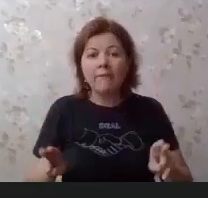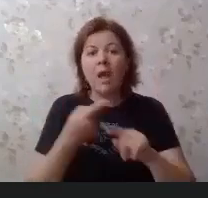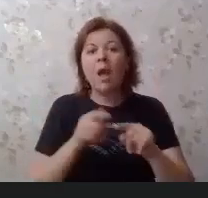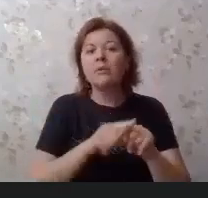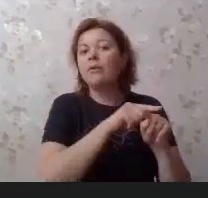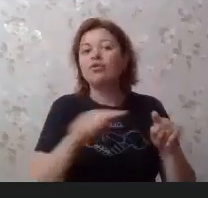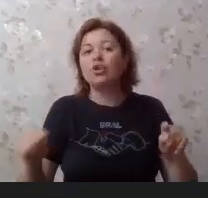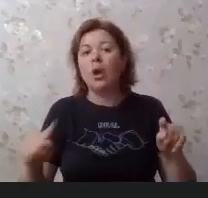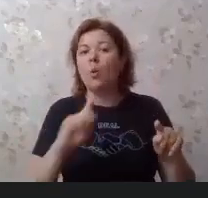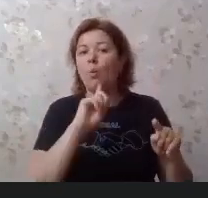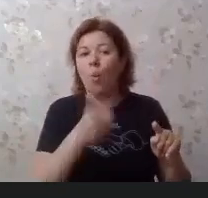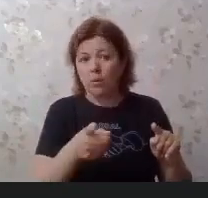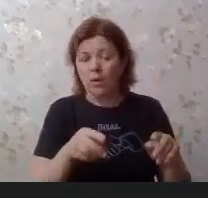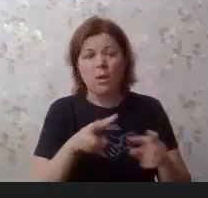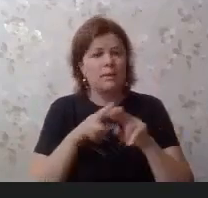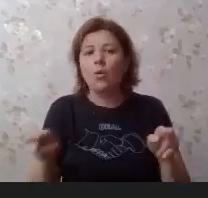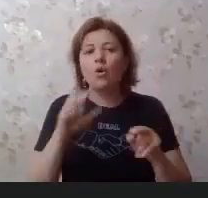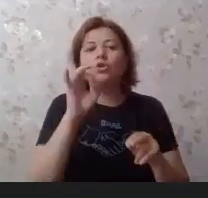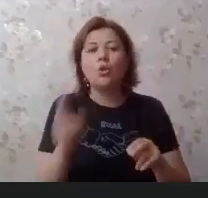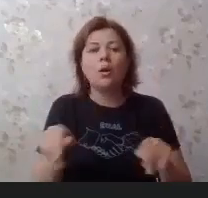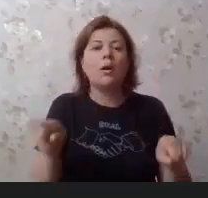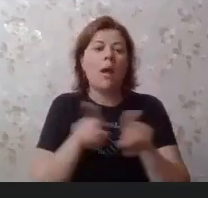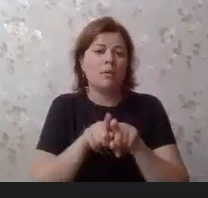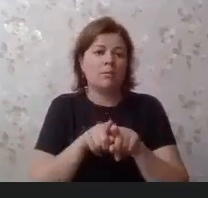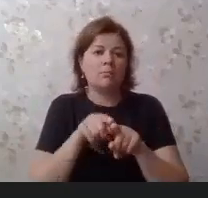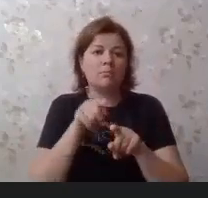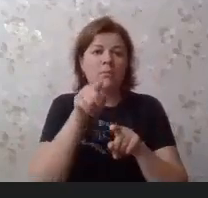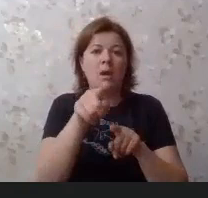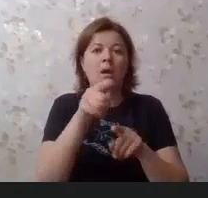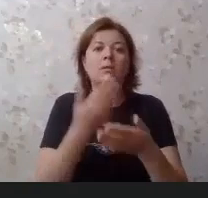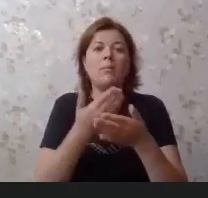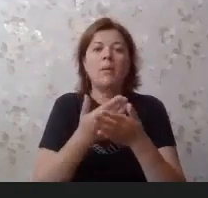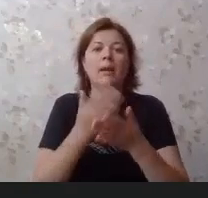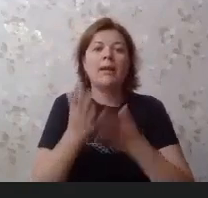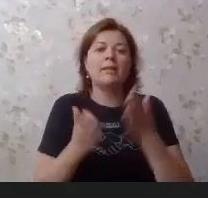То есть, в принципе, тот же, такой же срок, как, который действует при